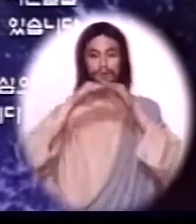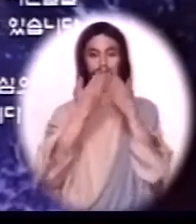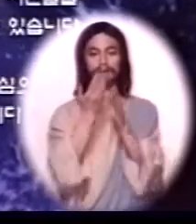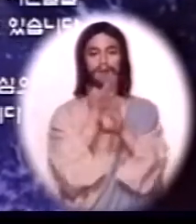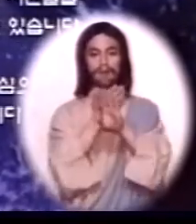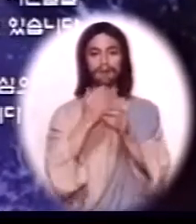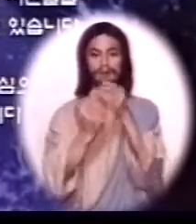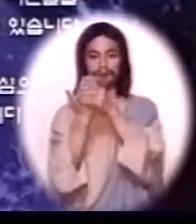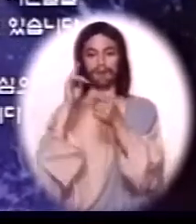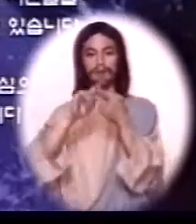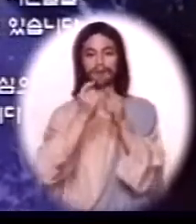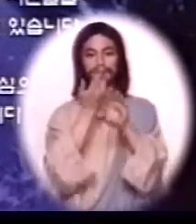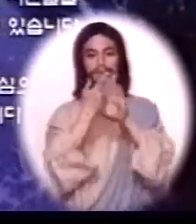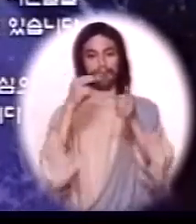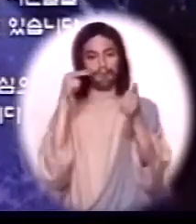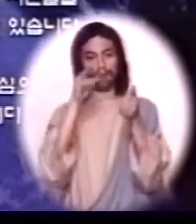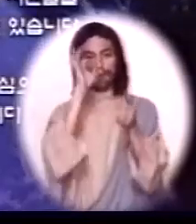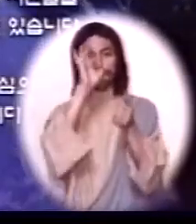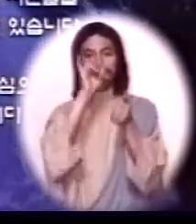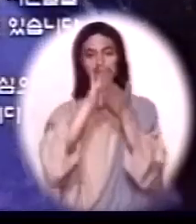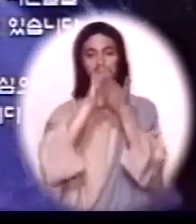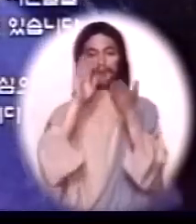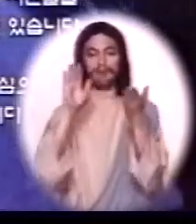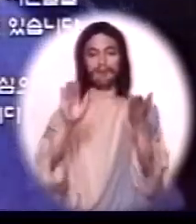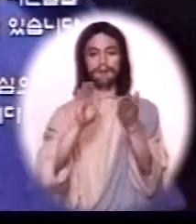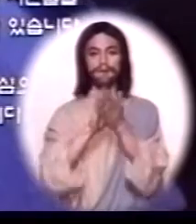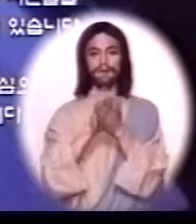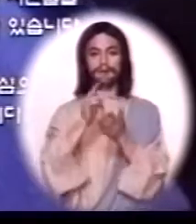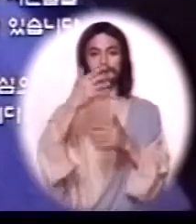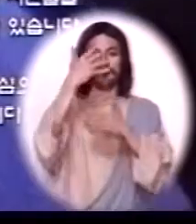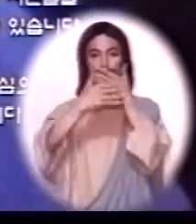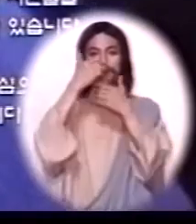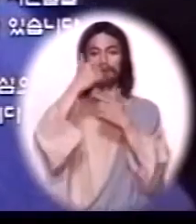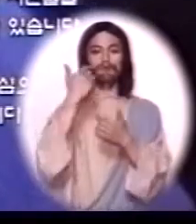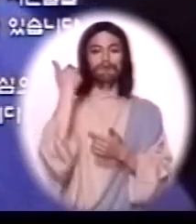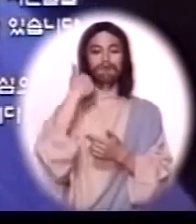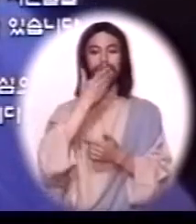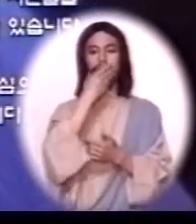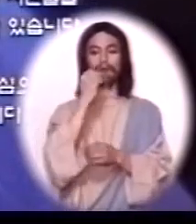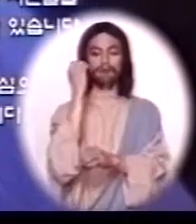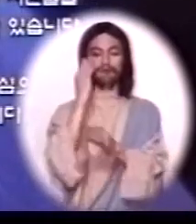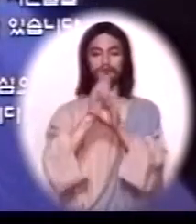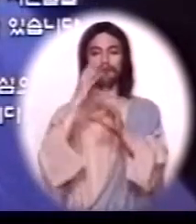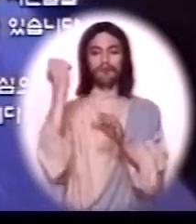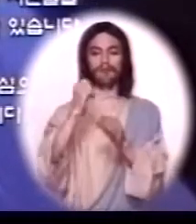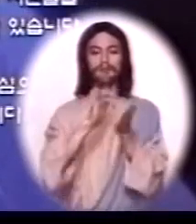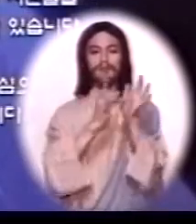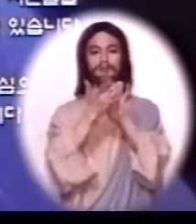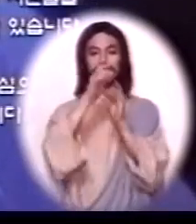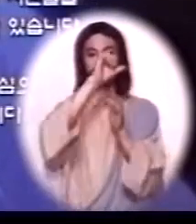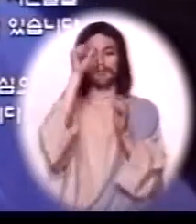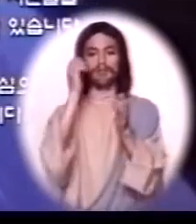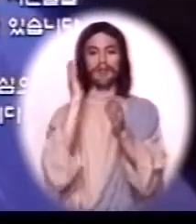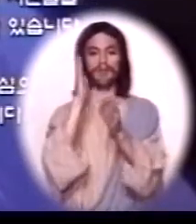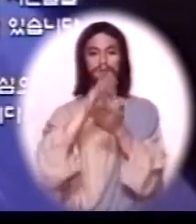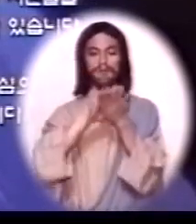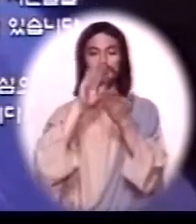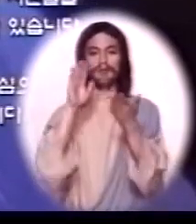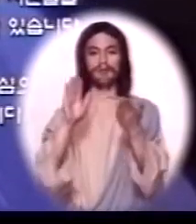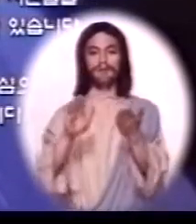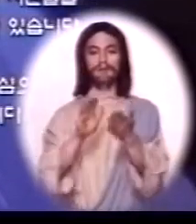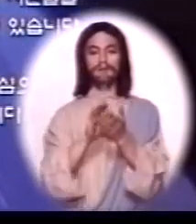복음서들은 서로 다른 사건들을 약간 다른 각도에서 다루고 있습니다. 이 영화는 누가복음을 중심으로 한 그분의 이야기입니다.